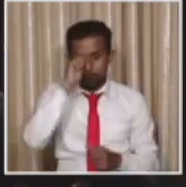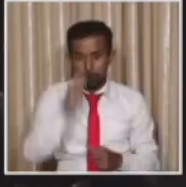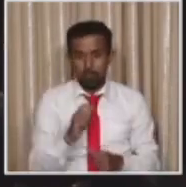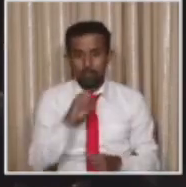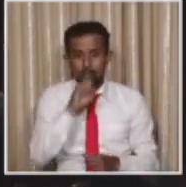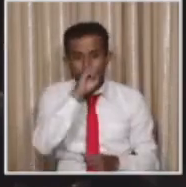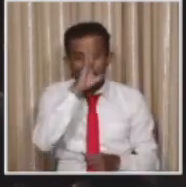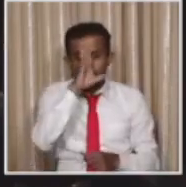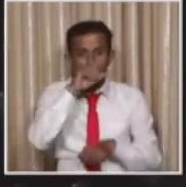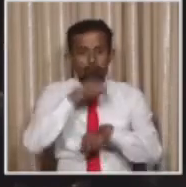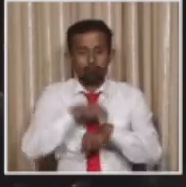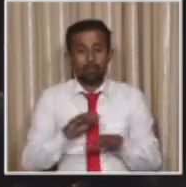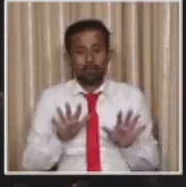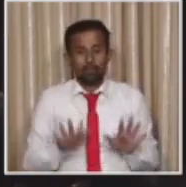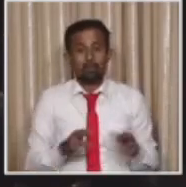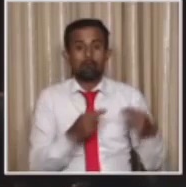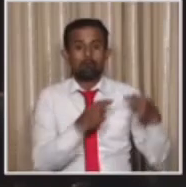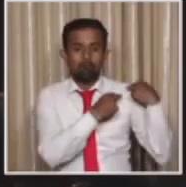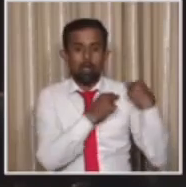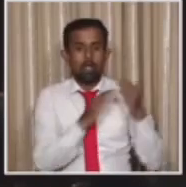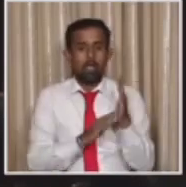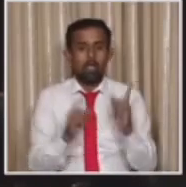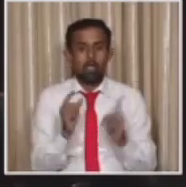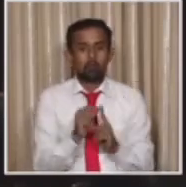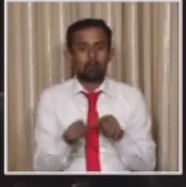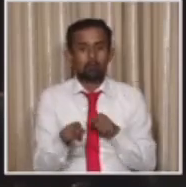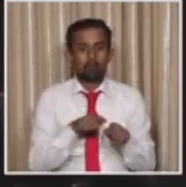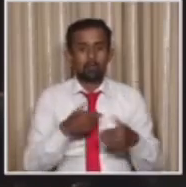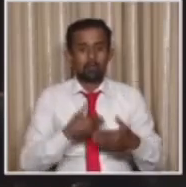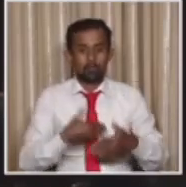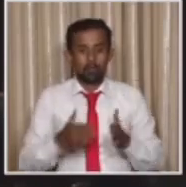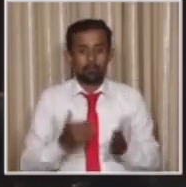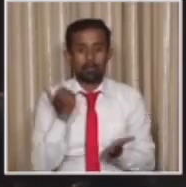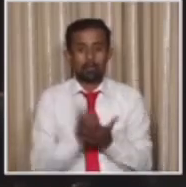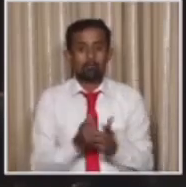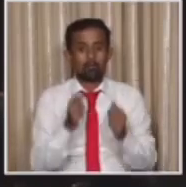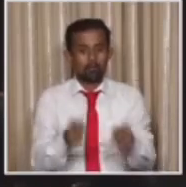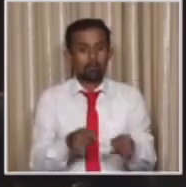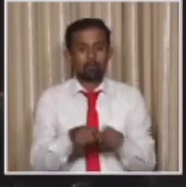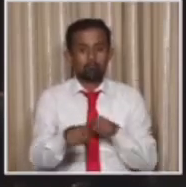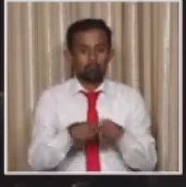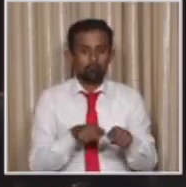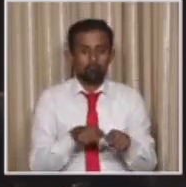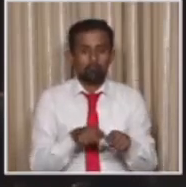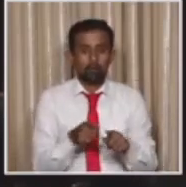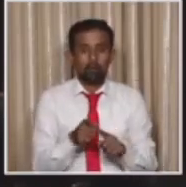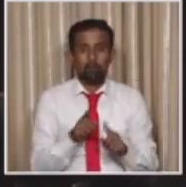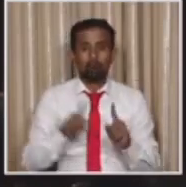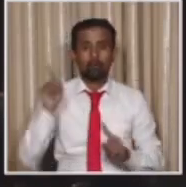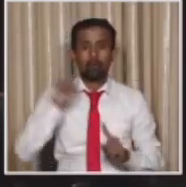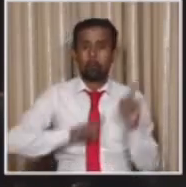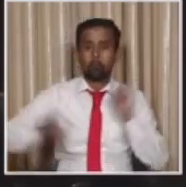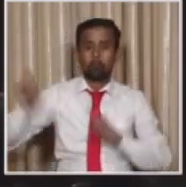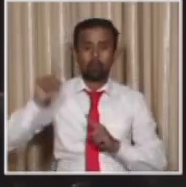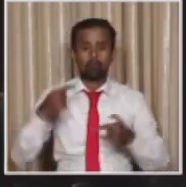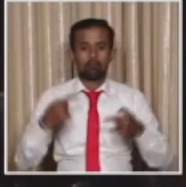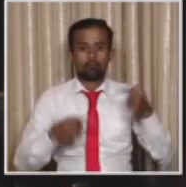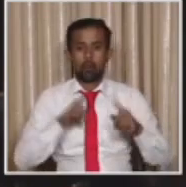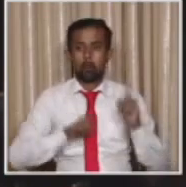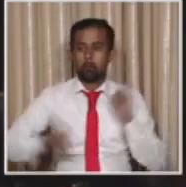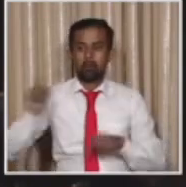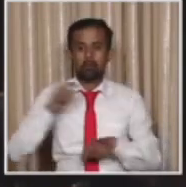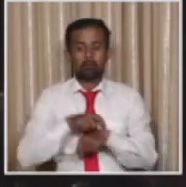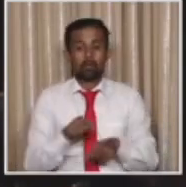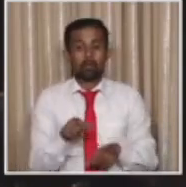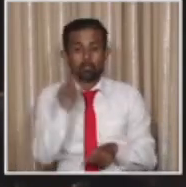උදේ ඉඳලා වගකීමක් තියෙන ඇමතිවරයෙක් විදියට තමන් කැබිනට් පත්‍රිකා දාපු කෙනා විදියට අනිත් අය පැනලා යද්දි මෙතනින් මේ විවාදේ එතුමා